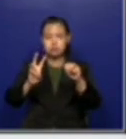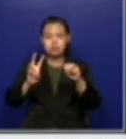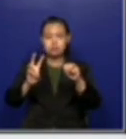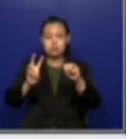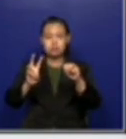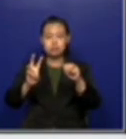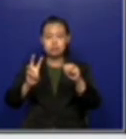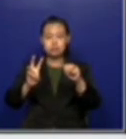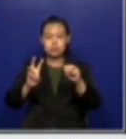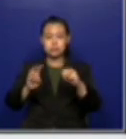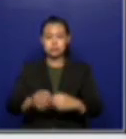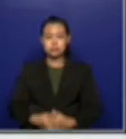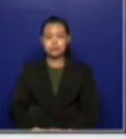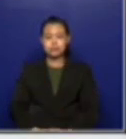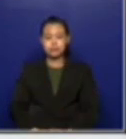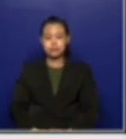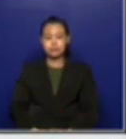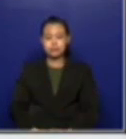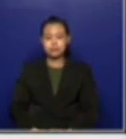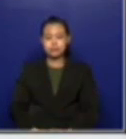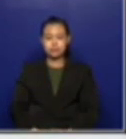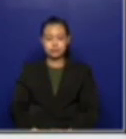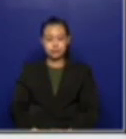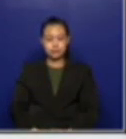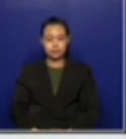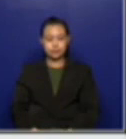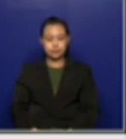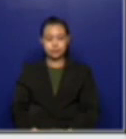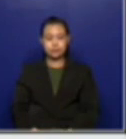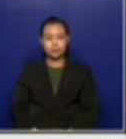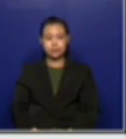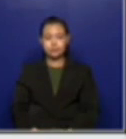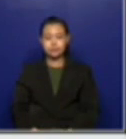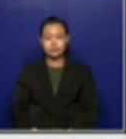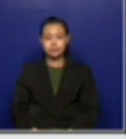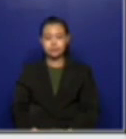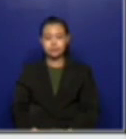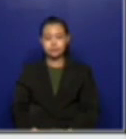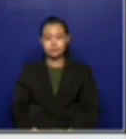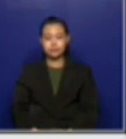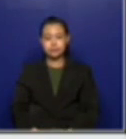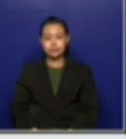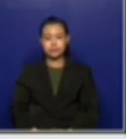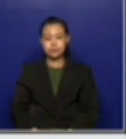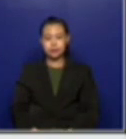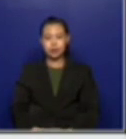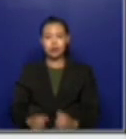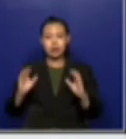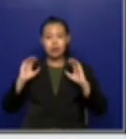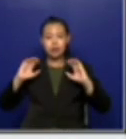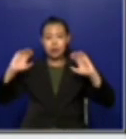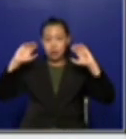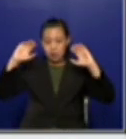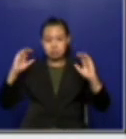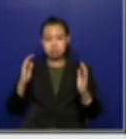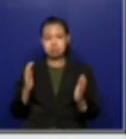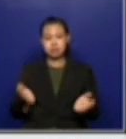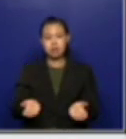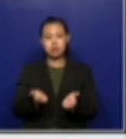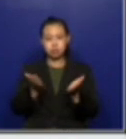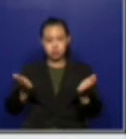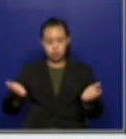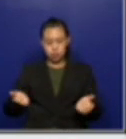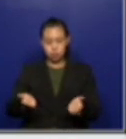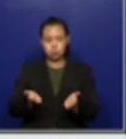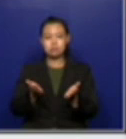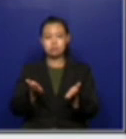ผมขออนุญาตขึ้นจอและเขียนไว้ว่ารัฐพึงอุปถัมภ์มีงบประมาณนะครับ